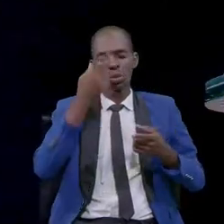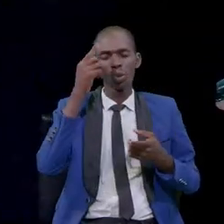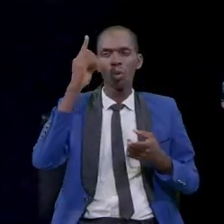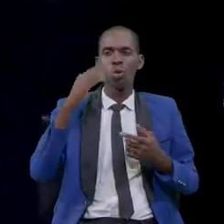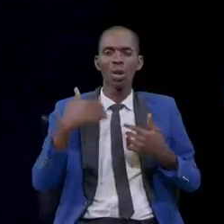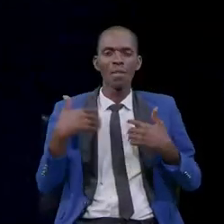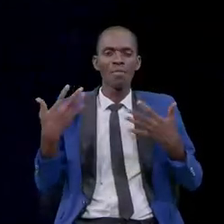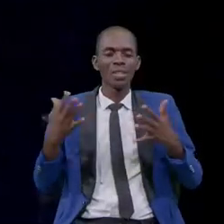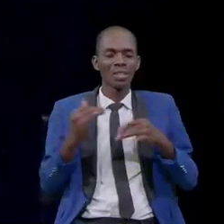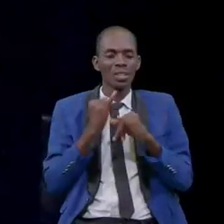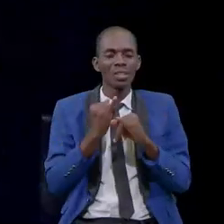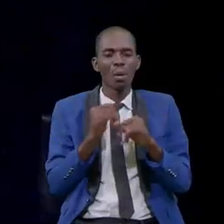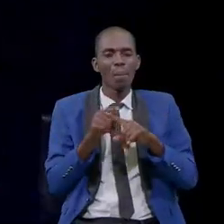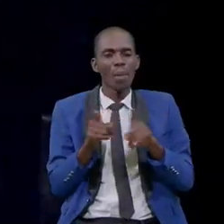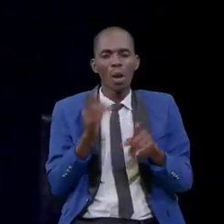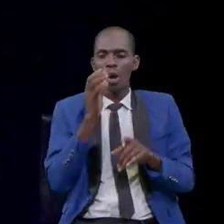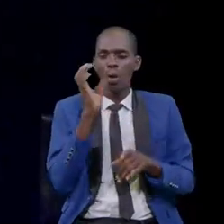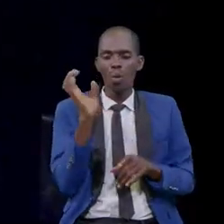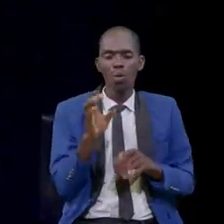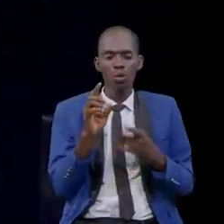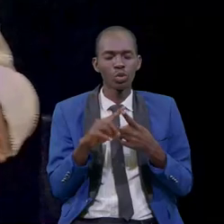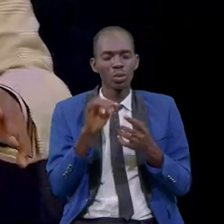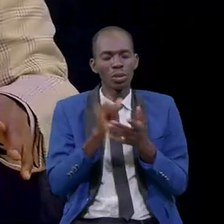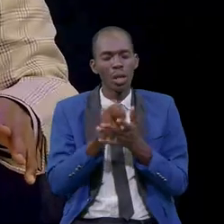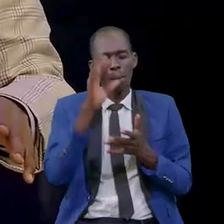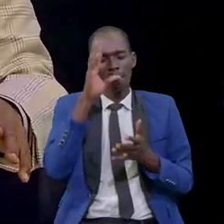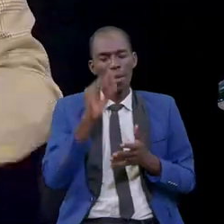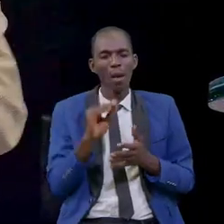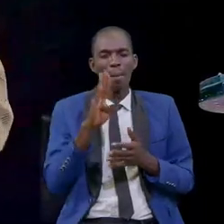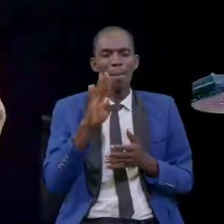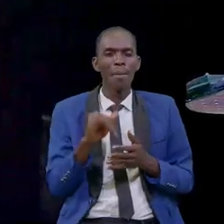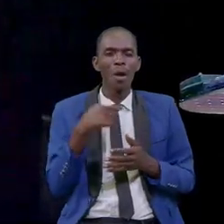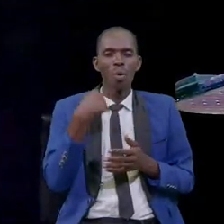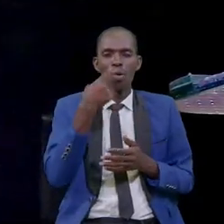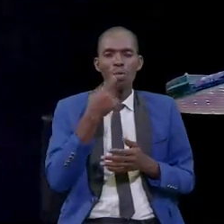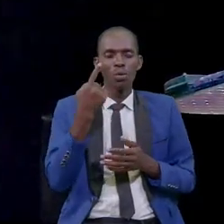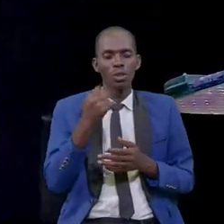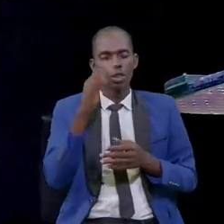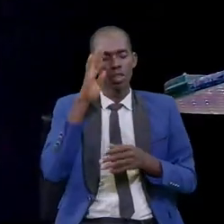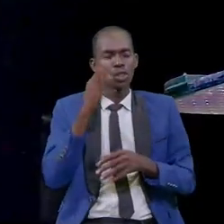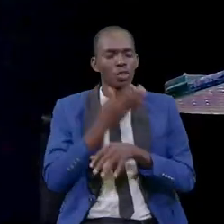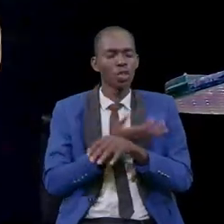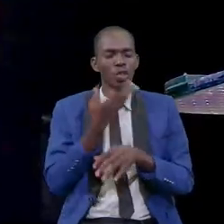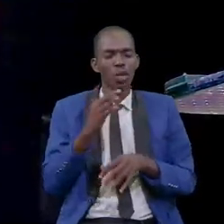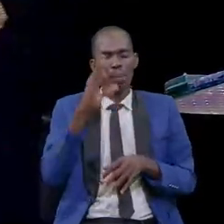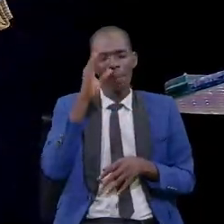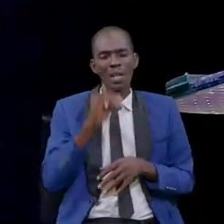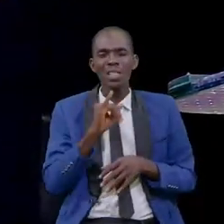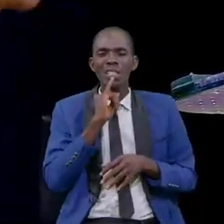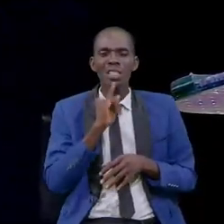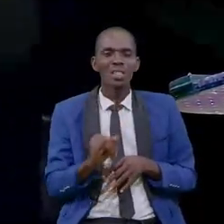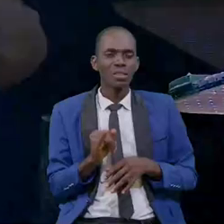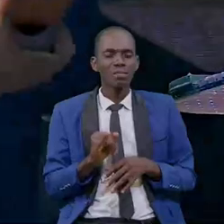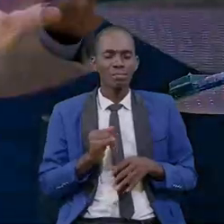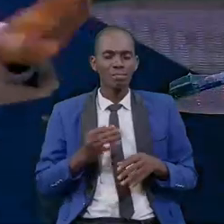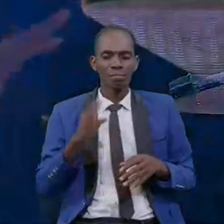Mais malheur à celui par qui le Fils de l'homme sera livré,